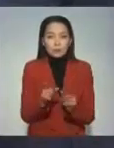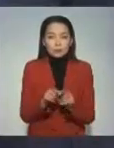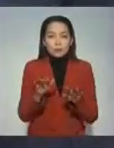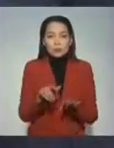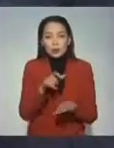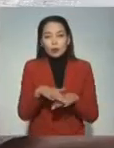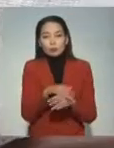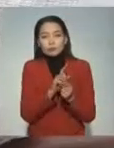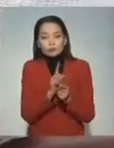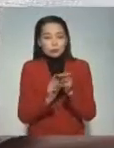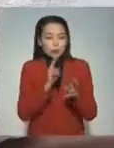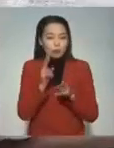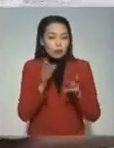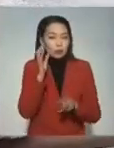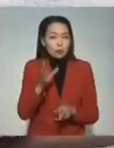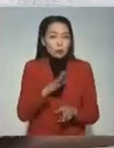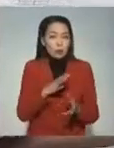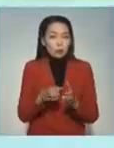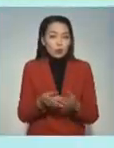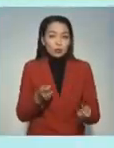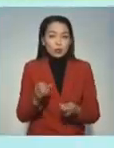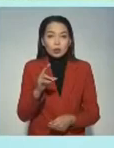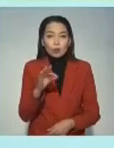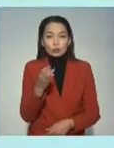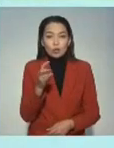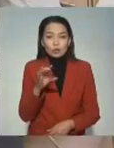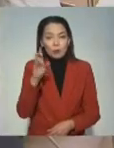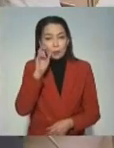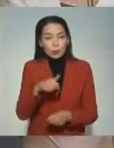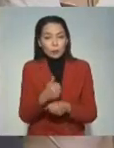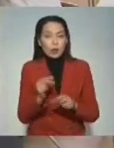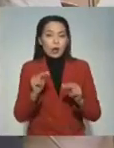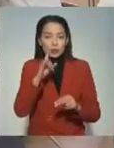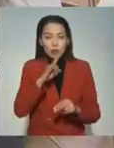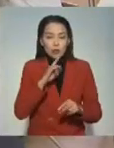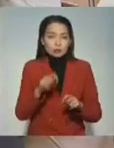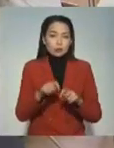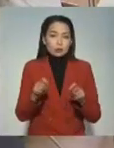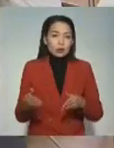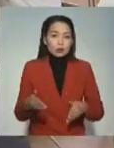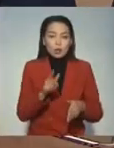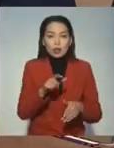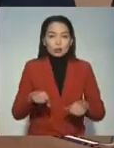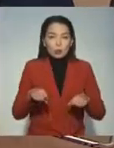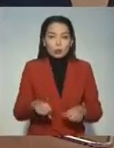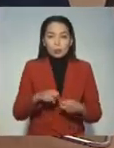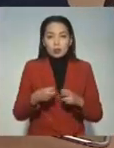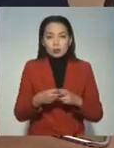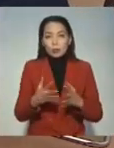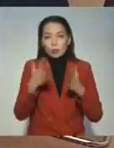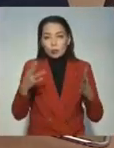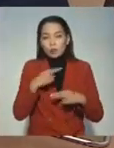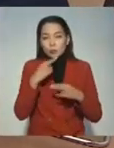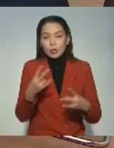шағымдарын тыңдады. Партия төрағасы Ерлан Қошанов мемлекет басшысы әділетті Қазақстанды құру жолында адам құқықтары мәселесіне баса мән